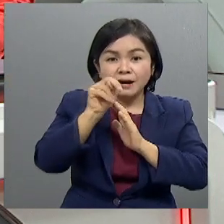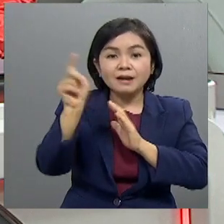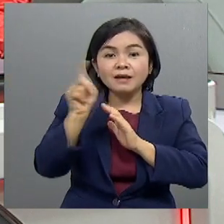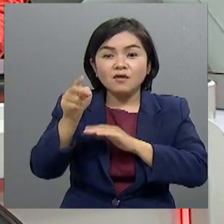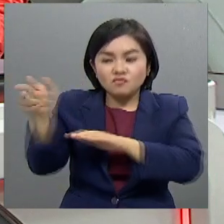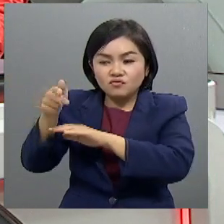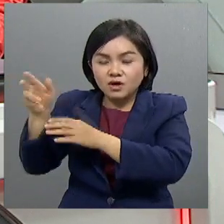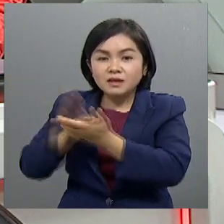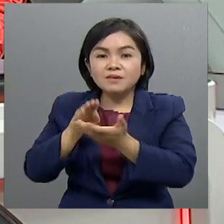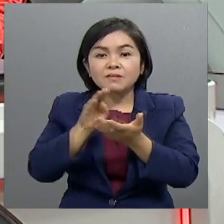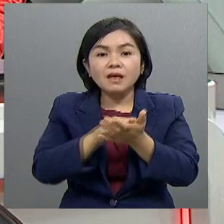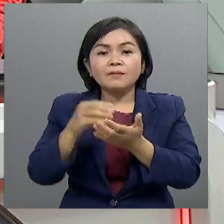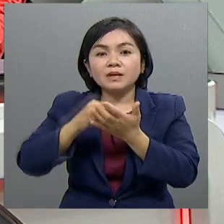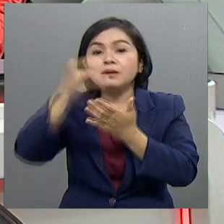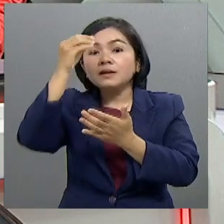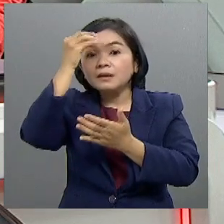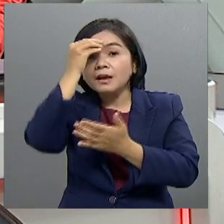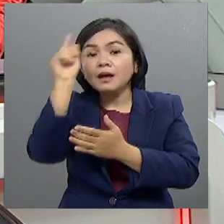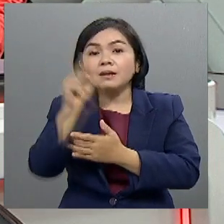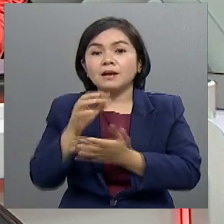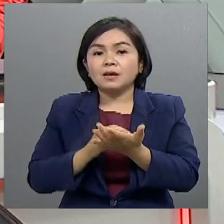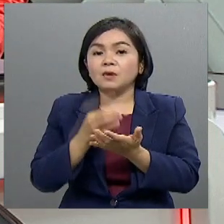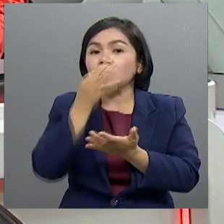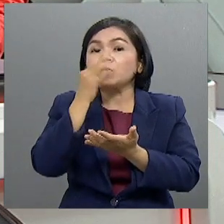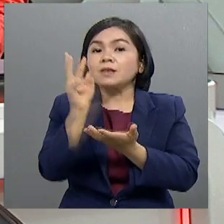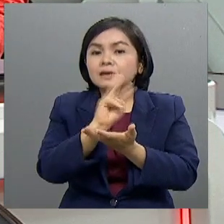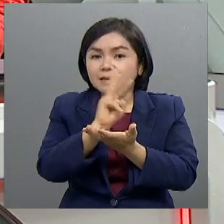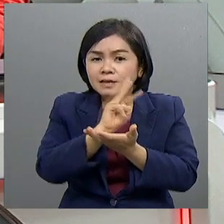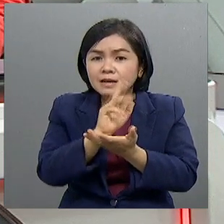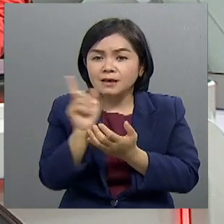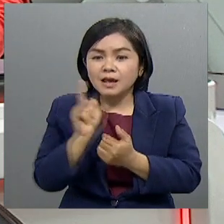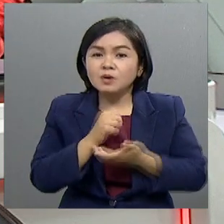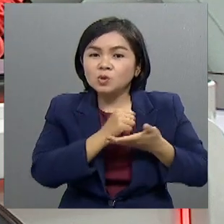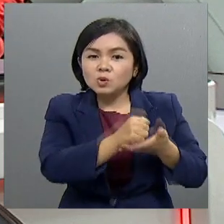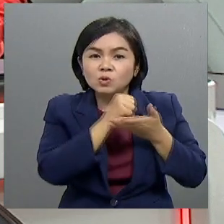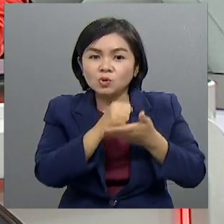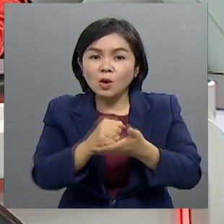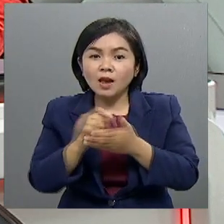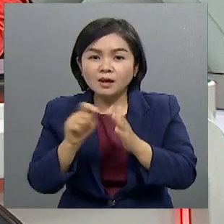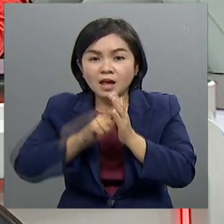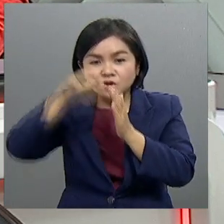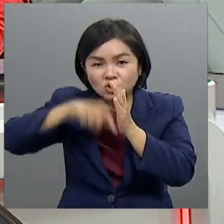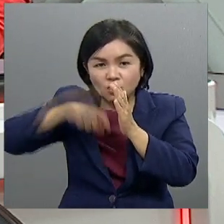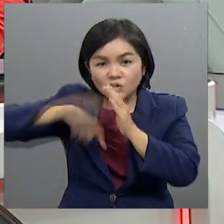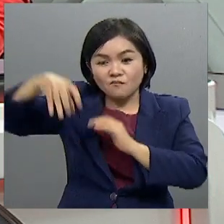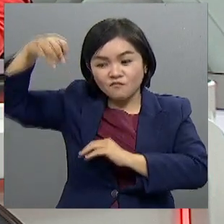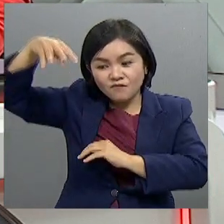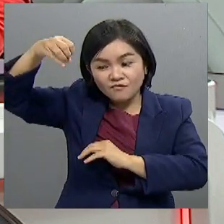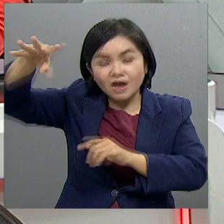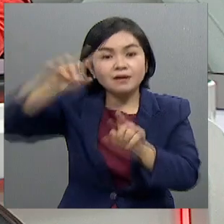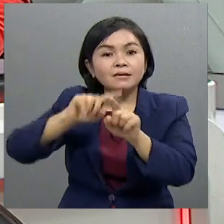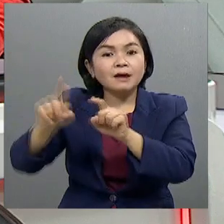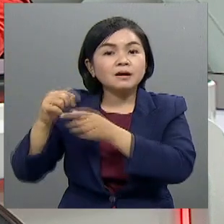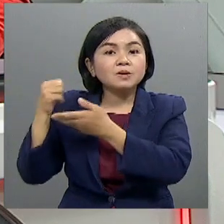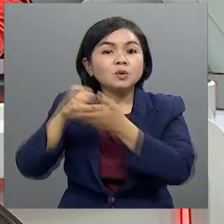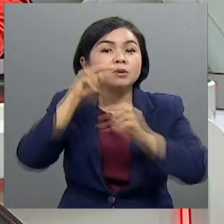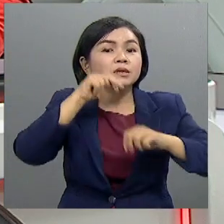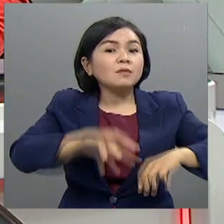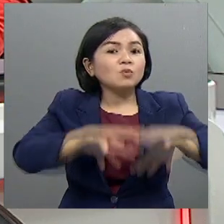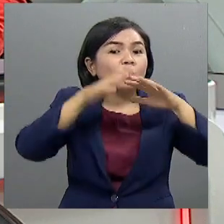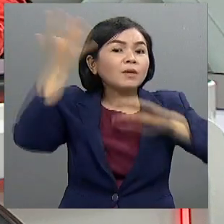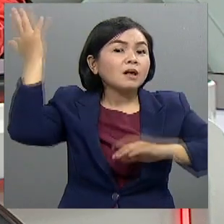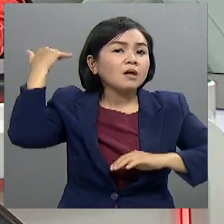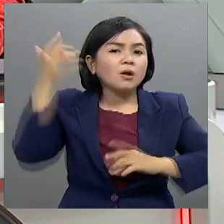เป็นนักศึกษาสังกัดอาชีวศึกษาไปช่วยในการซ่อมแซมเครื่องใช้ไฟฟ้าและอุปกรณ์อิเล็กทรอนิกส์นะคะนี่เป็นการนำความรู้ความ